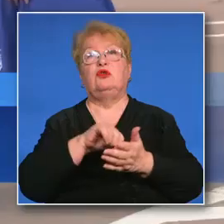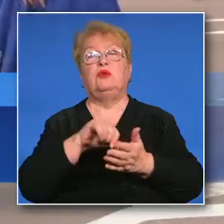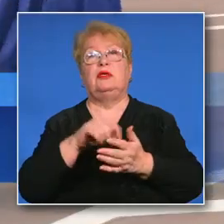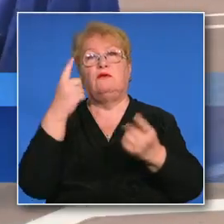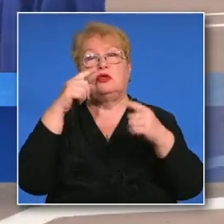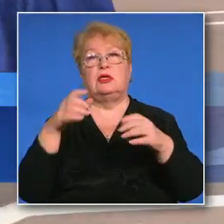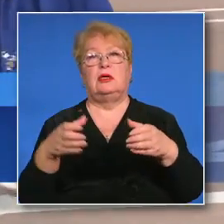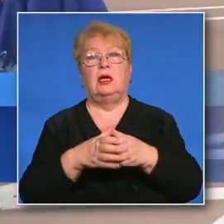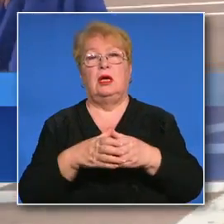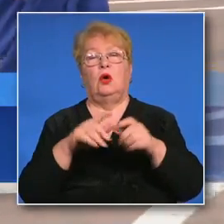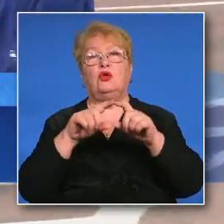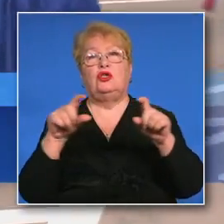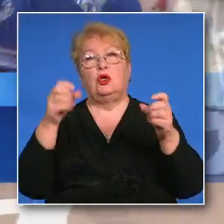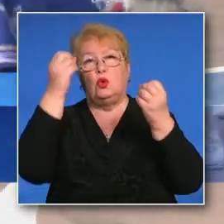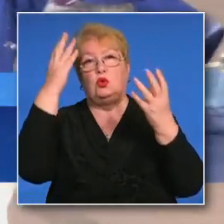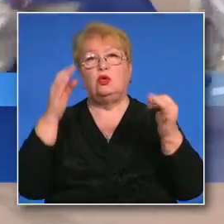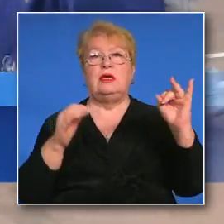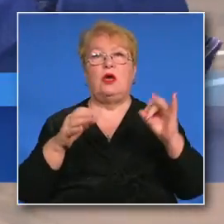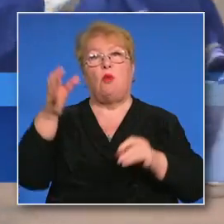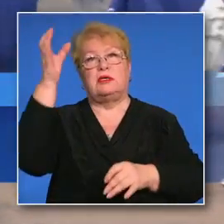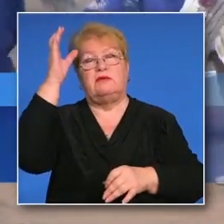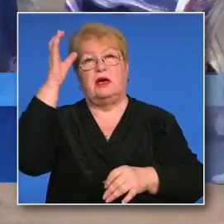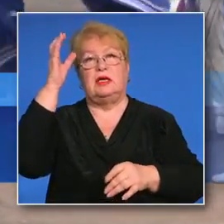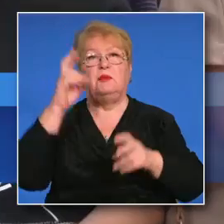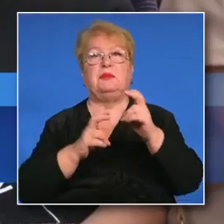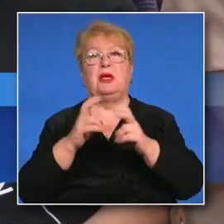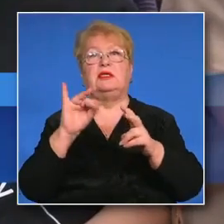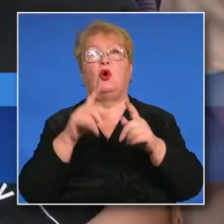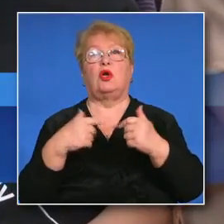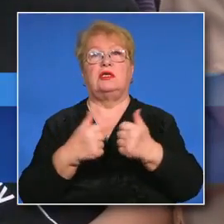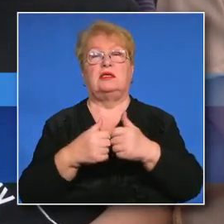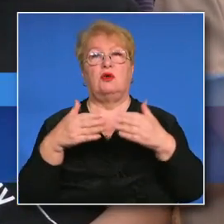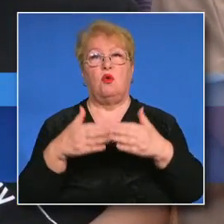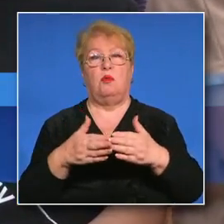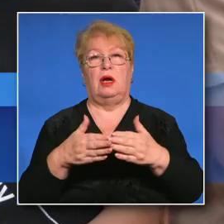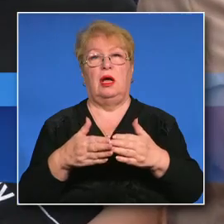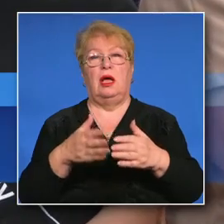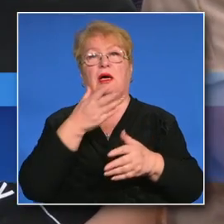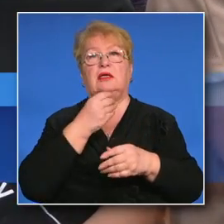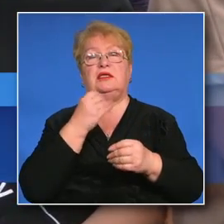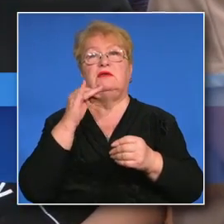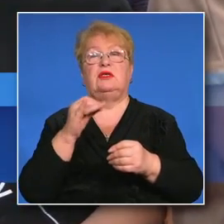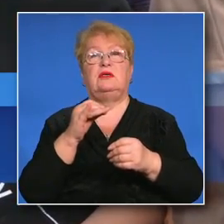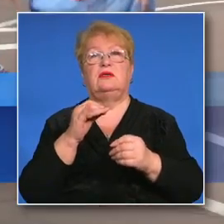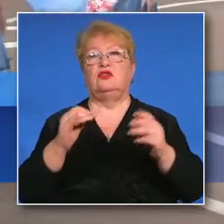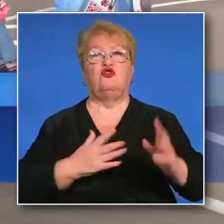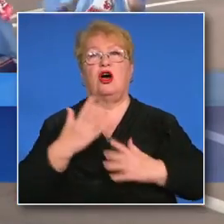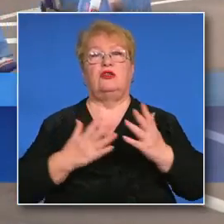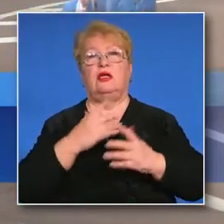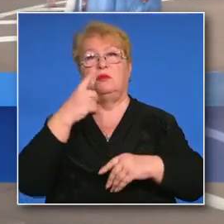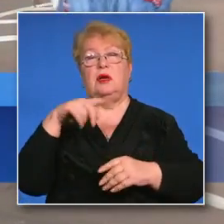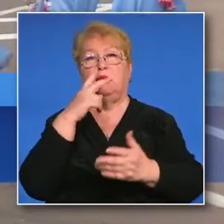коллективы учреждений культуры и образования, предприятий и организаций Гомеля. Свои красивые и зажигательные номера продемонстрировали